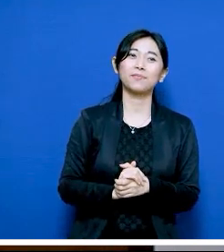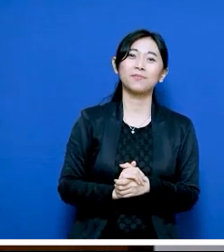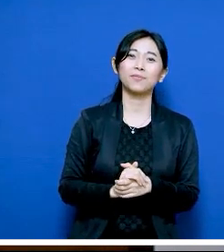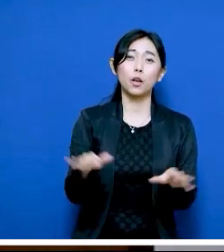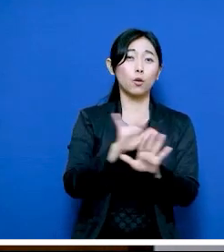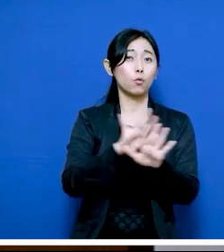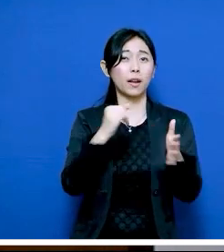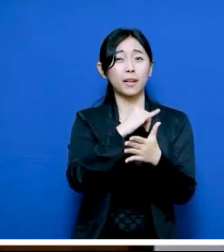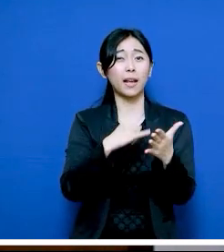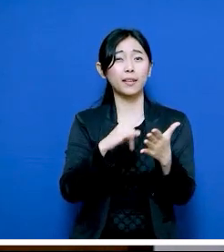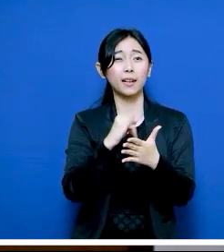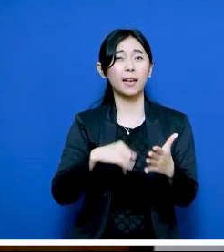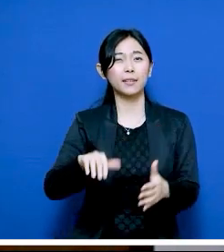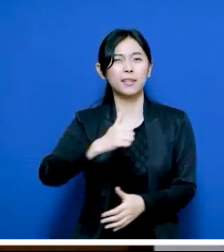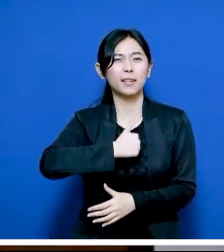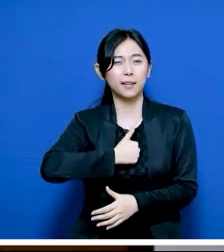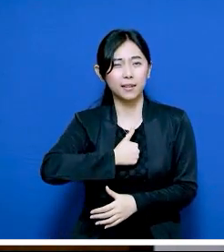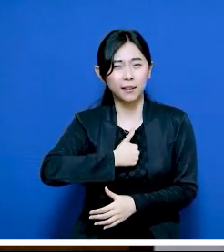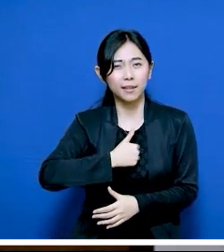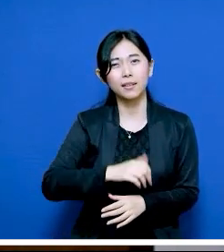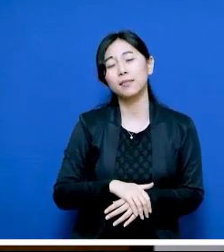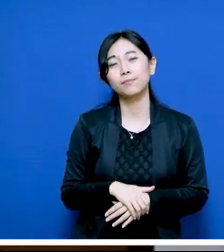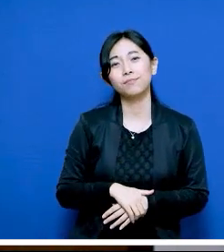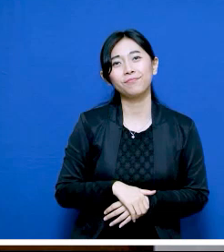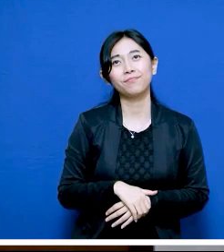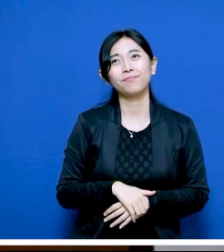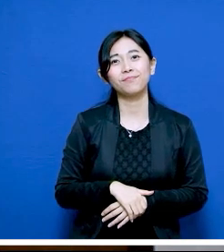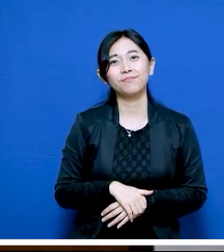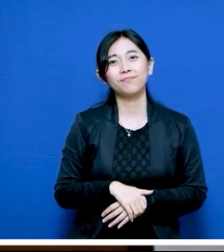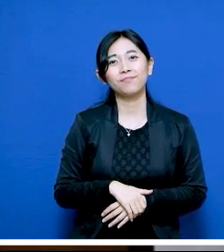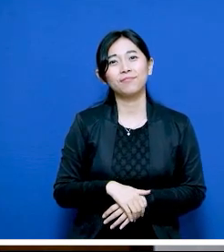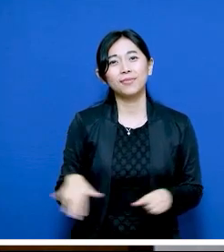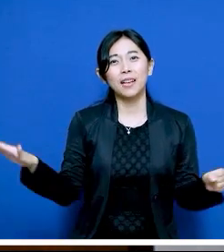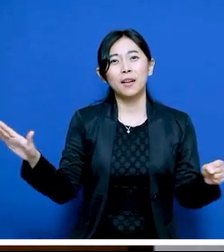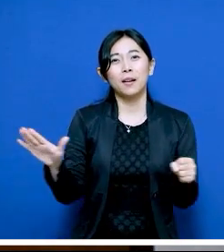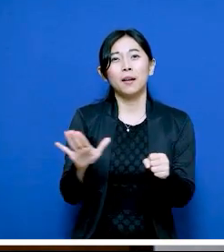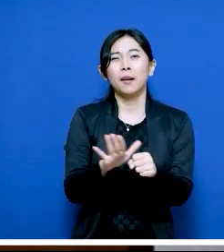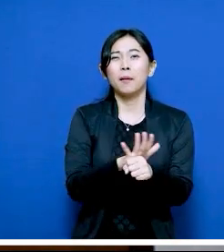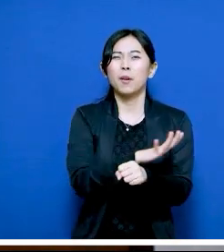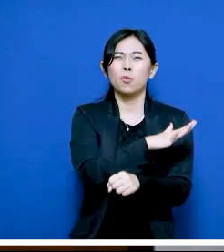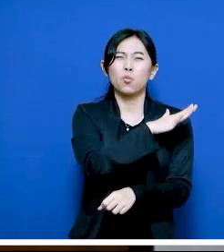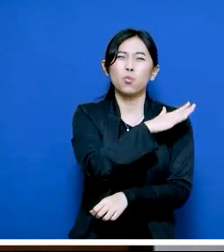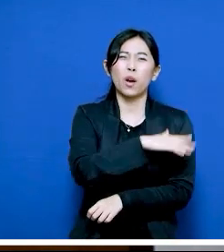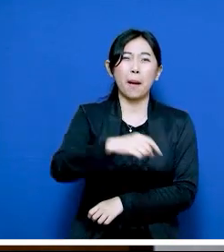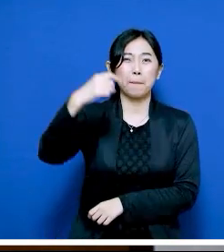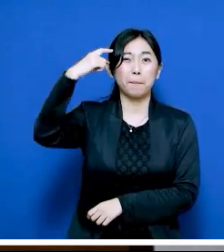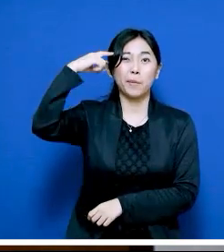bukan nilai-nilai diri sendiri yang penuh dengan